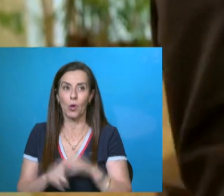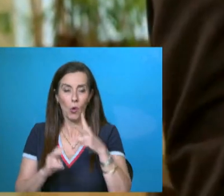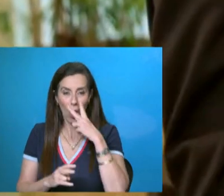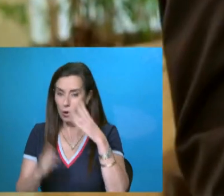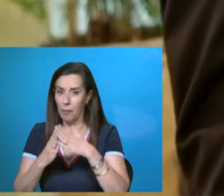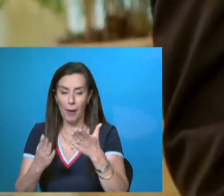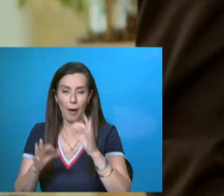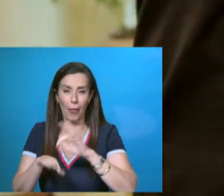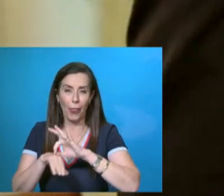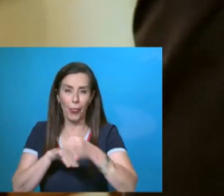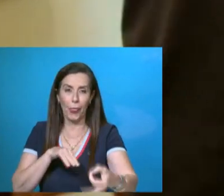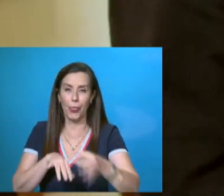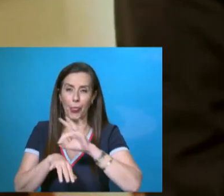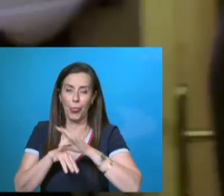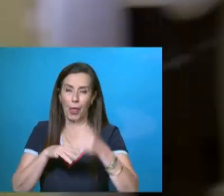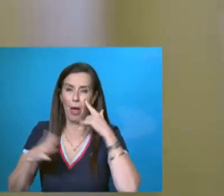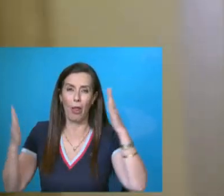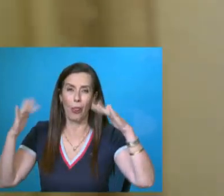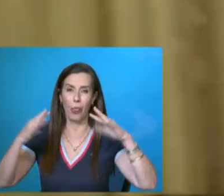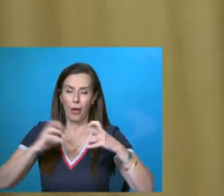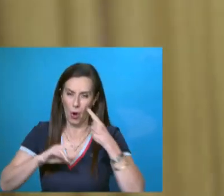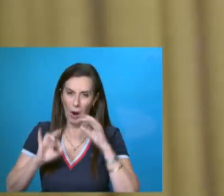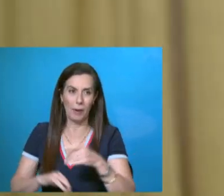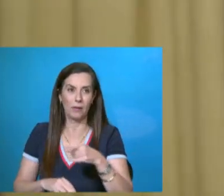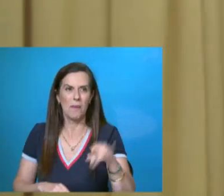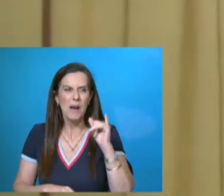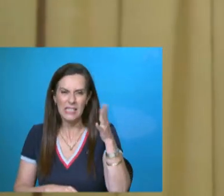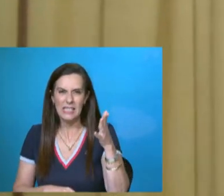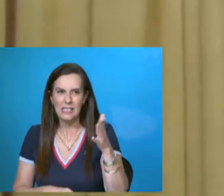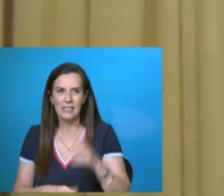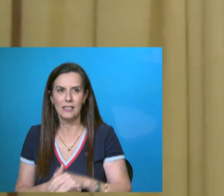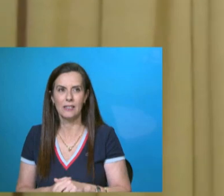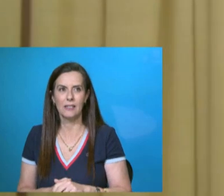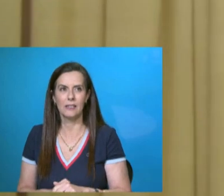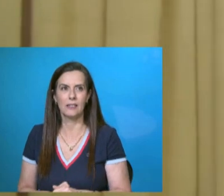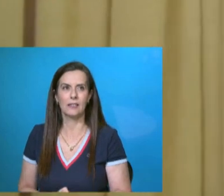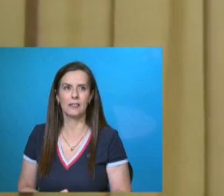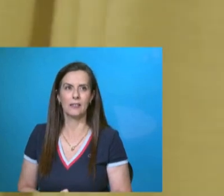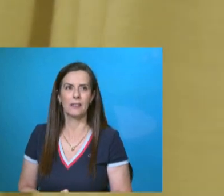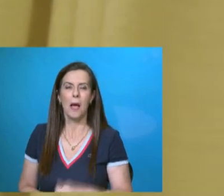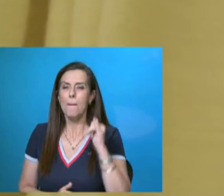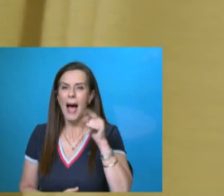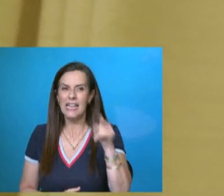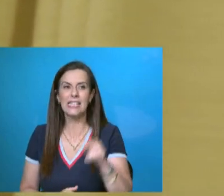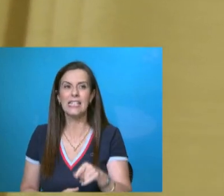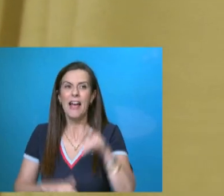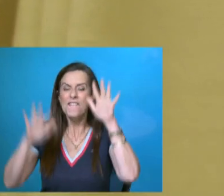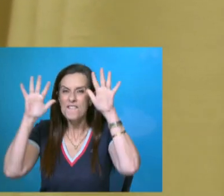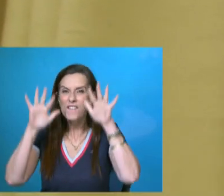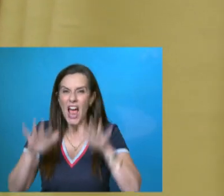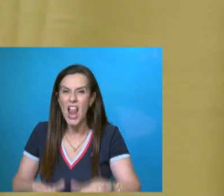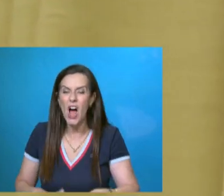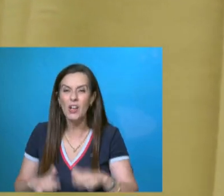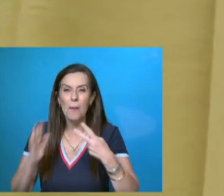בכל התקלפותו. האמת שכן. מה זה? סליחה, כן, אבל כאילו מה זה? וילון בחדר